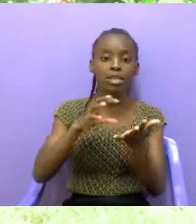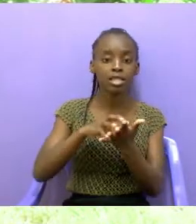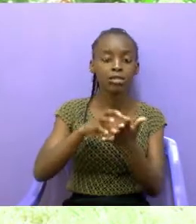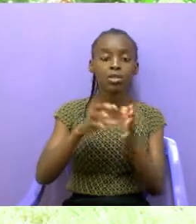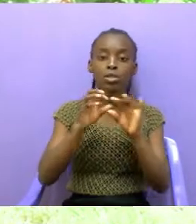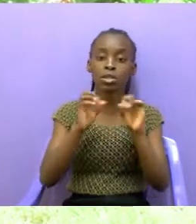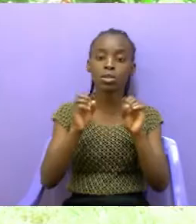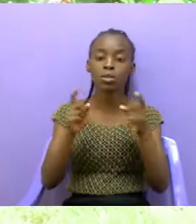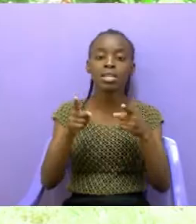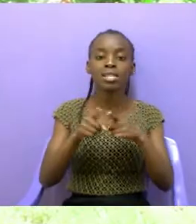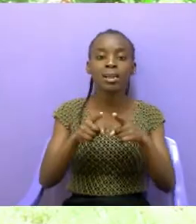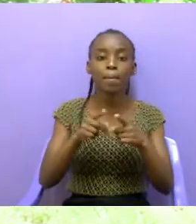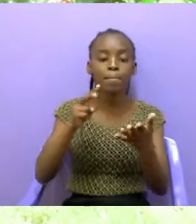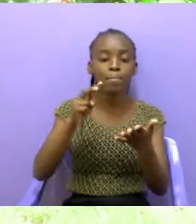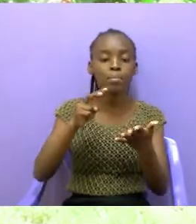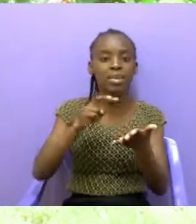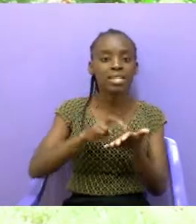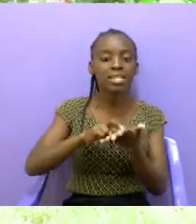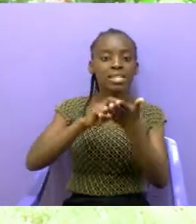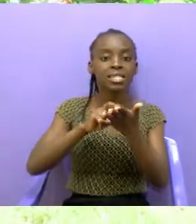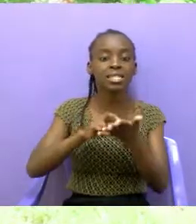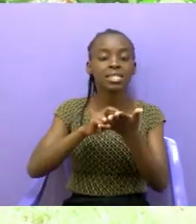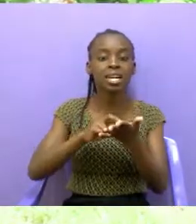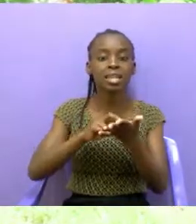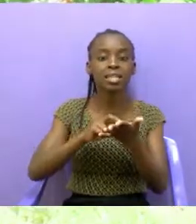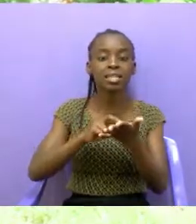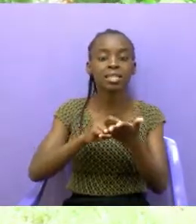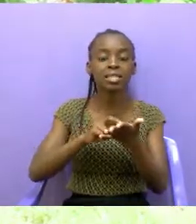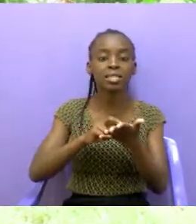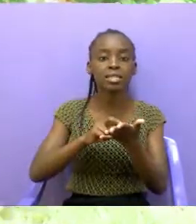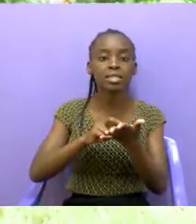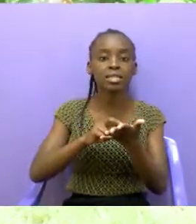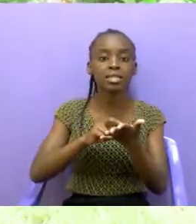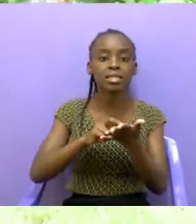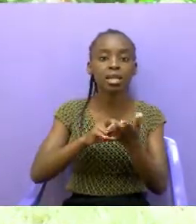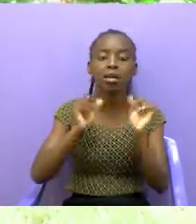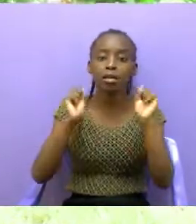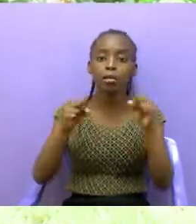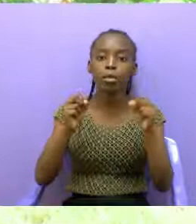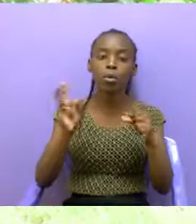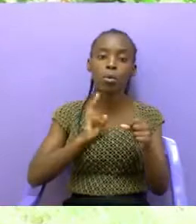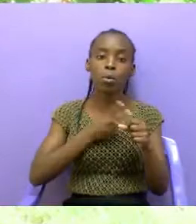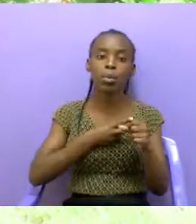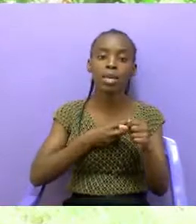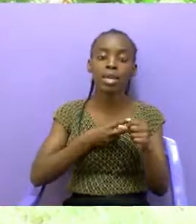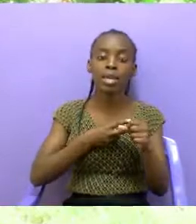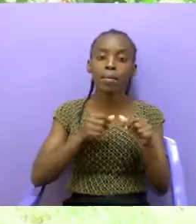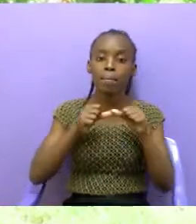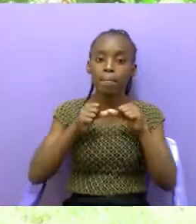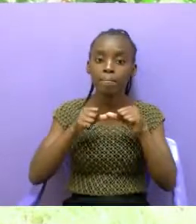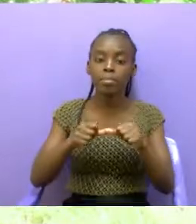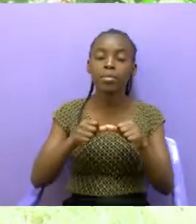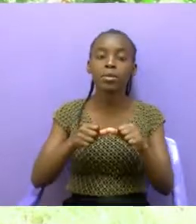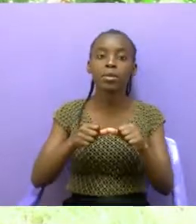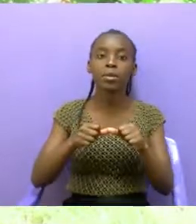msimamo. Tutasalia tumeokoka, tutasalia tukimtumainia Bwana, tutabaki tukikutumainia wewe, maana wewe ni ngome